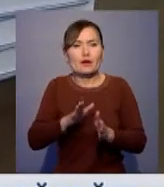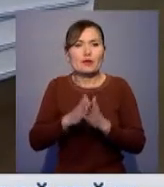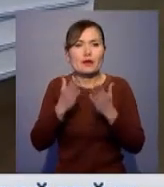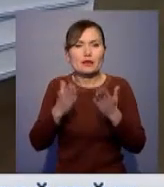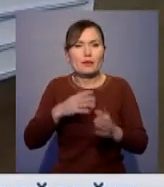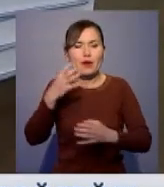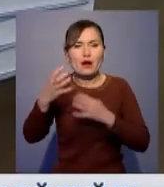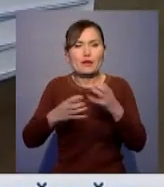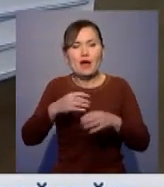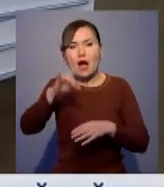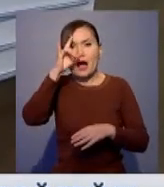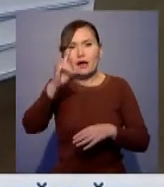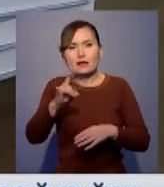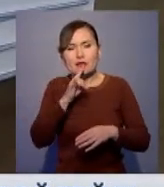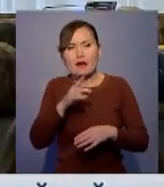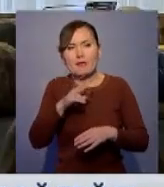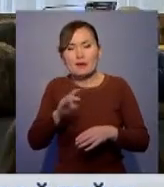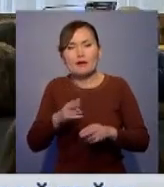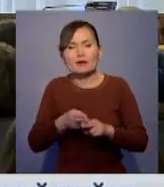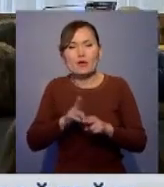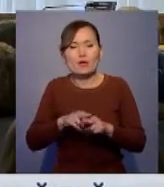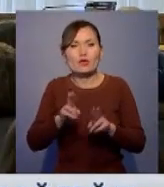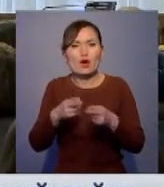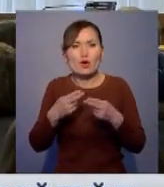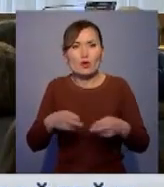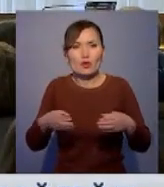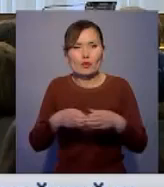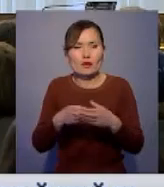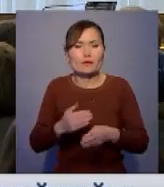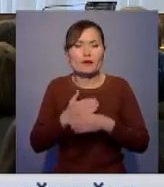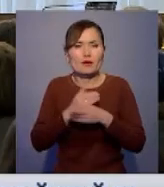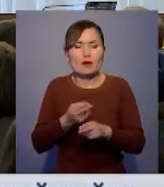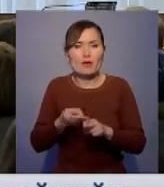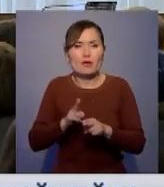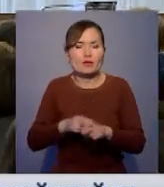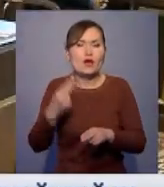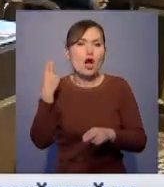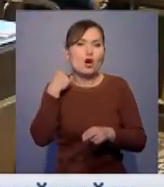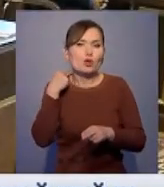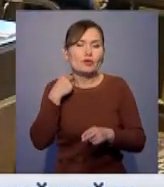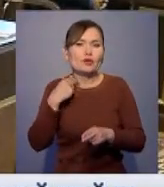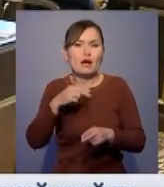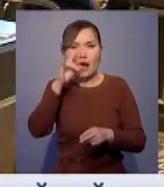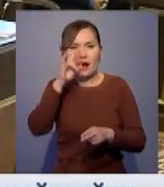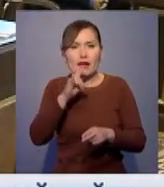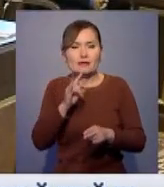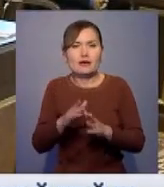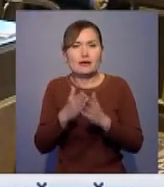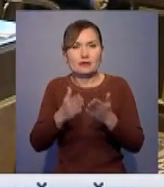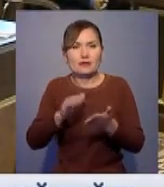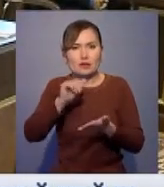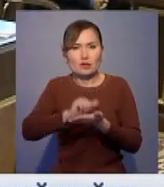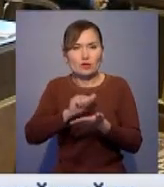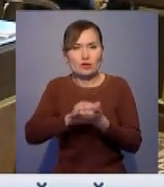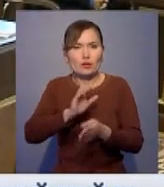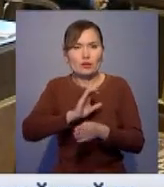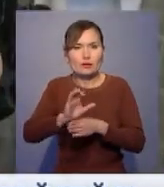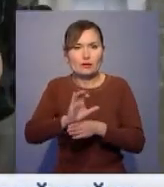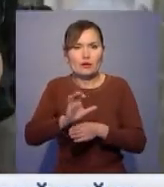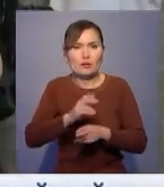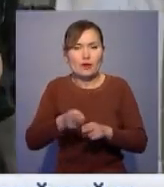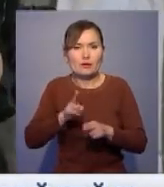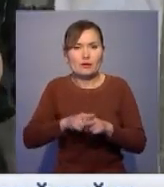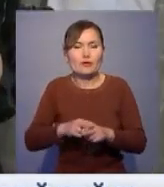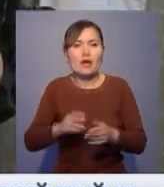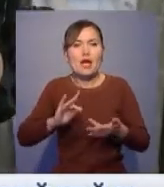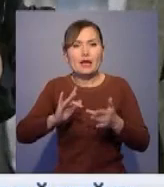Кітап халықаралық қазақ пен клубының мұрындық болуымен Лондонда аударылып, сонда басып шығарылған. Аудармаға жарты жылдан астам уақыт кетіпті. Қазірдің өзінде